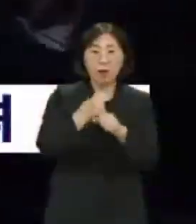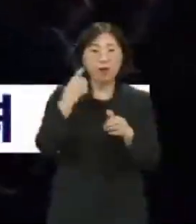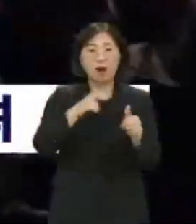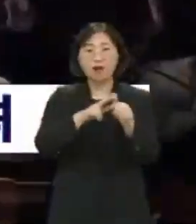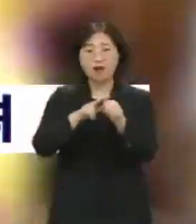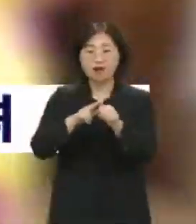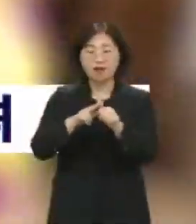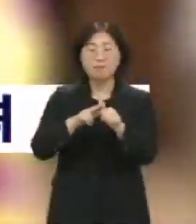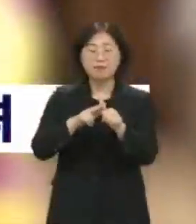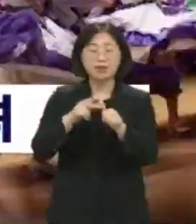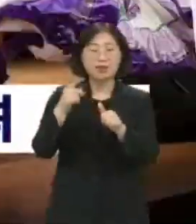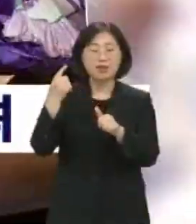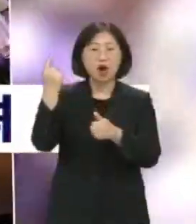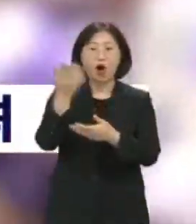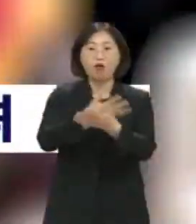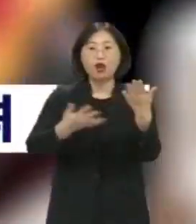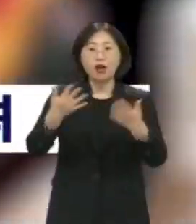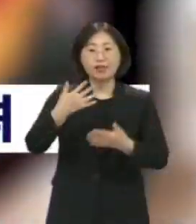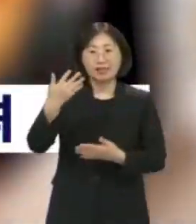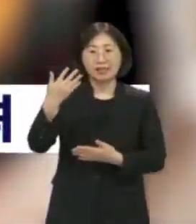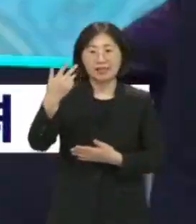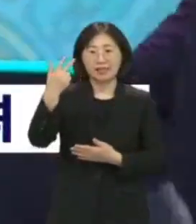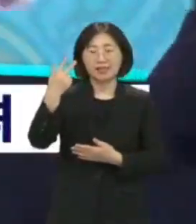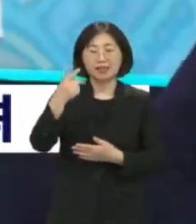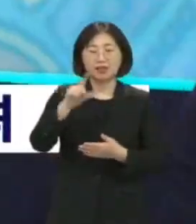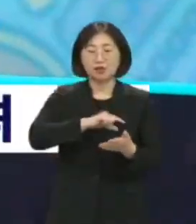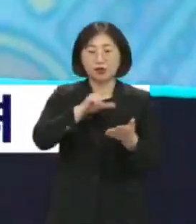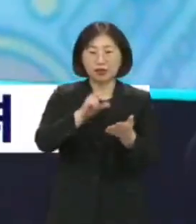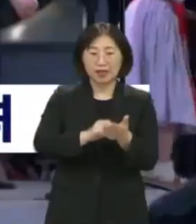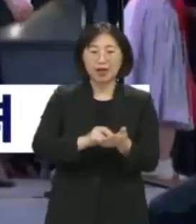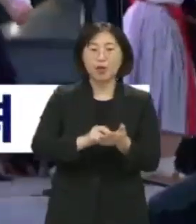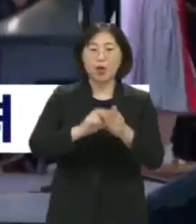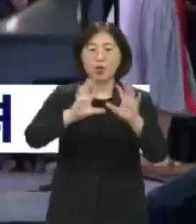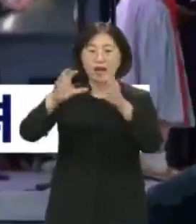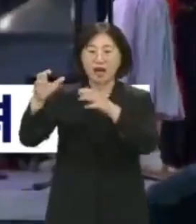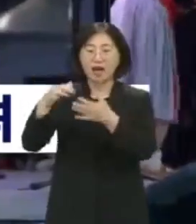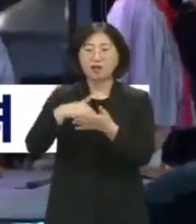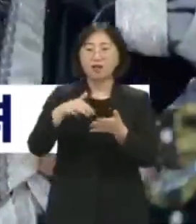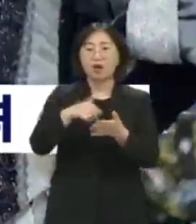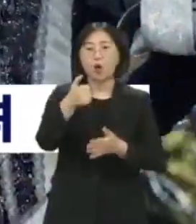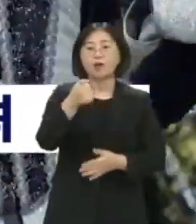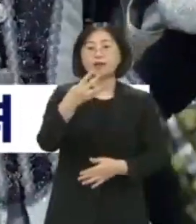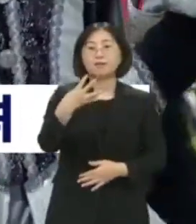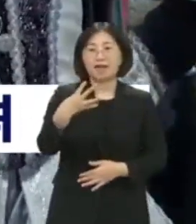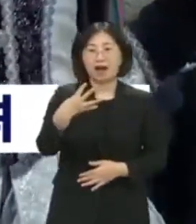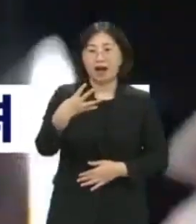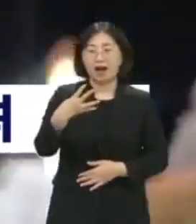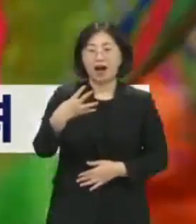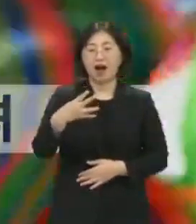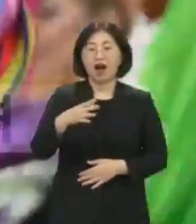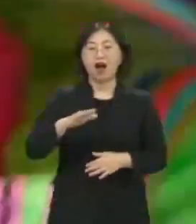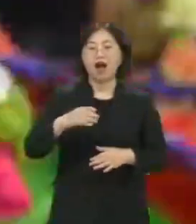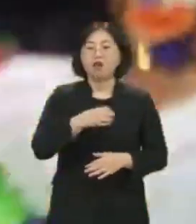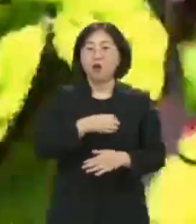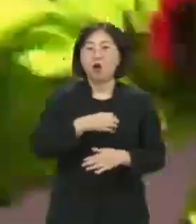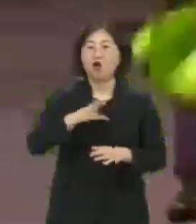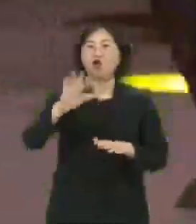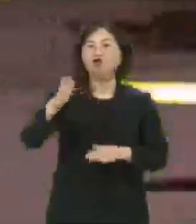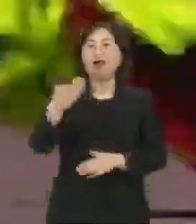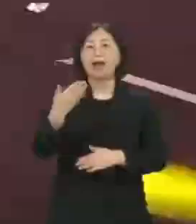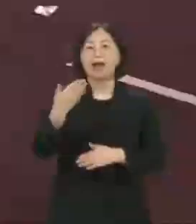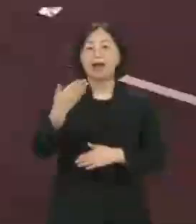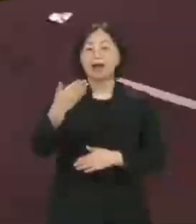주제로 펼쳐지는 올해 축제에는 멕시코와 프랑스, 남아공 등 전 세계 54개국에서 900여 명의 무용단이